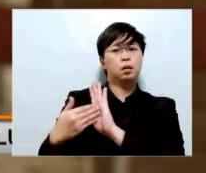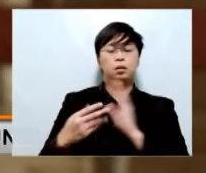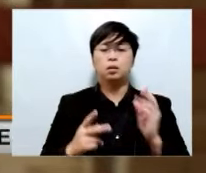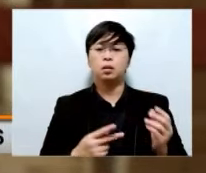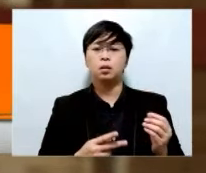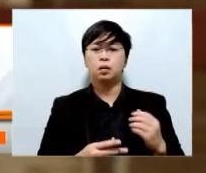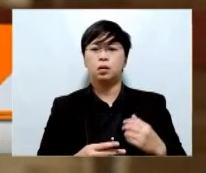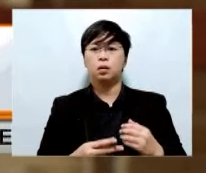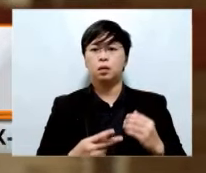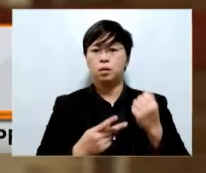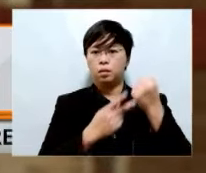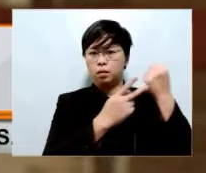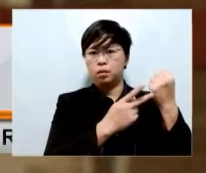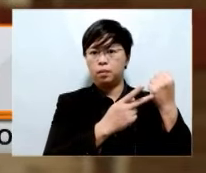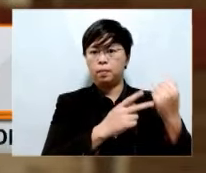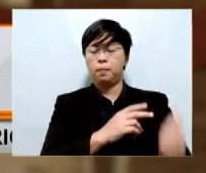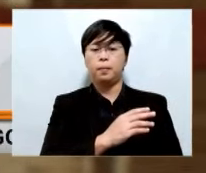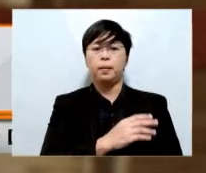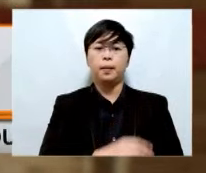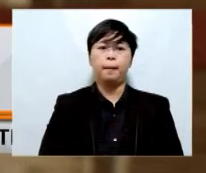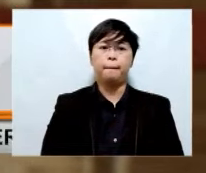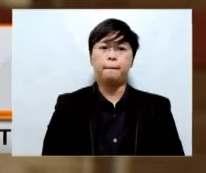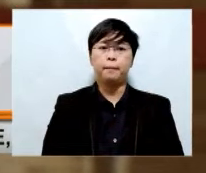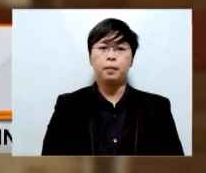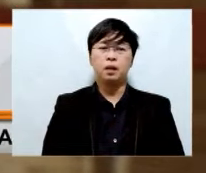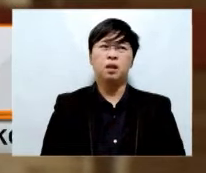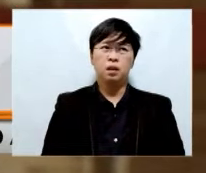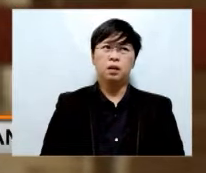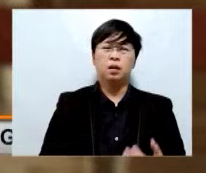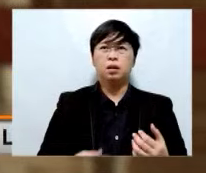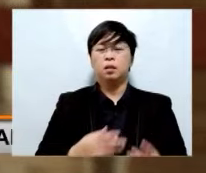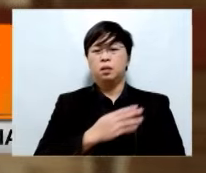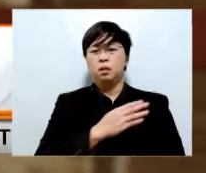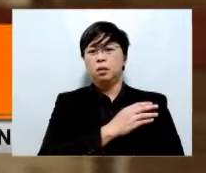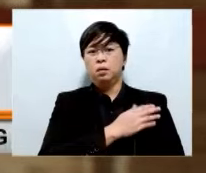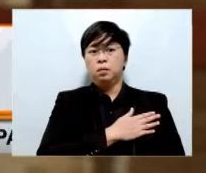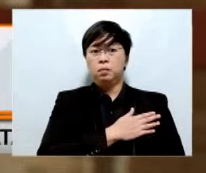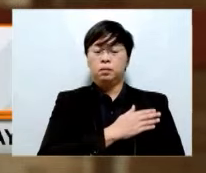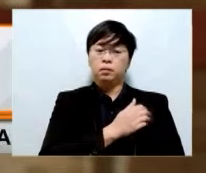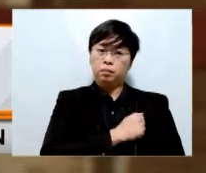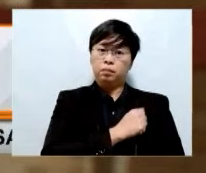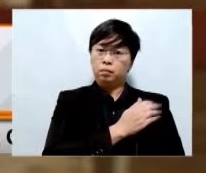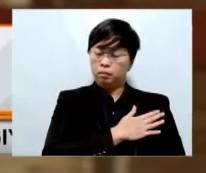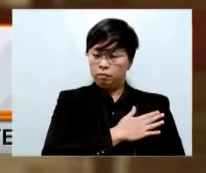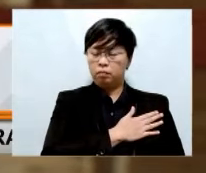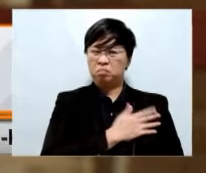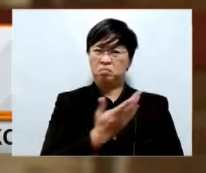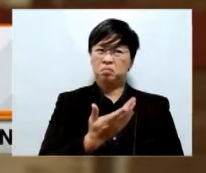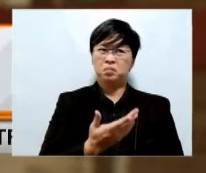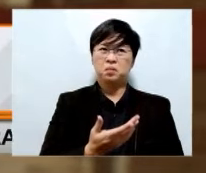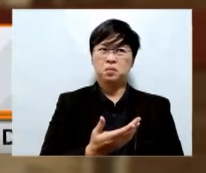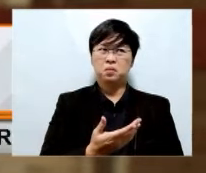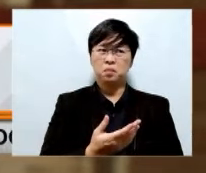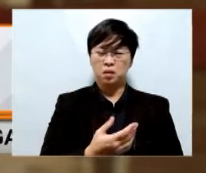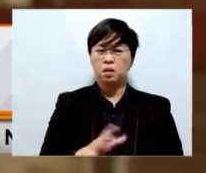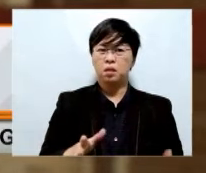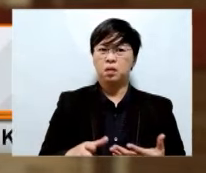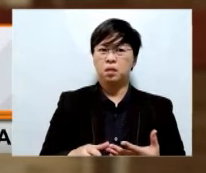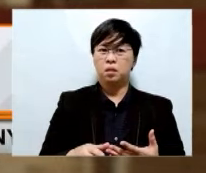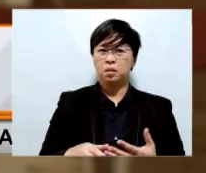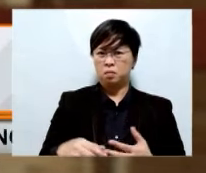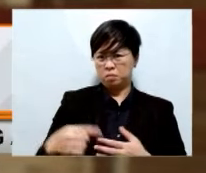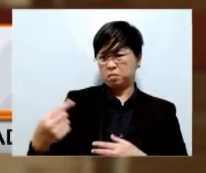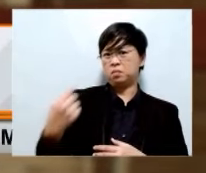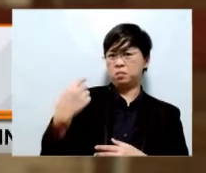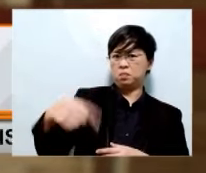Sara Duterte na pinopolitika lang siya ng Kamara at nagfi-fishing ang mga kongresista para maghanap ng kaso at ipa-impeach siya.